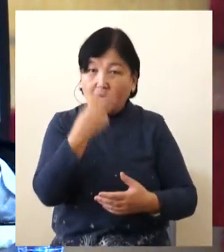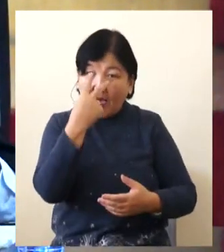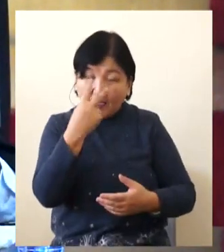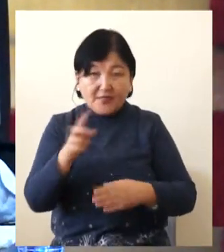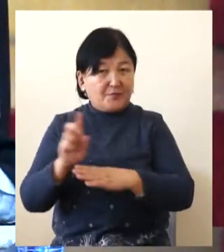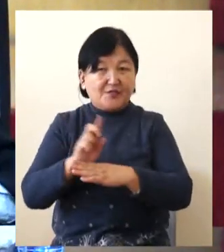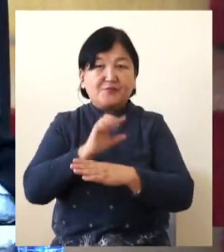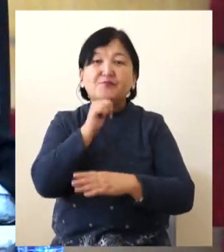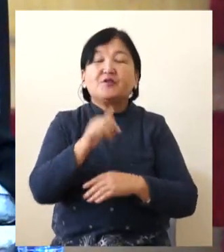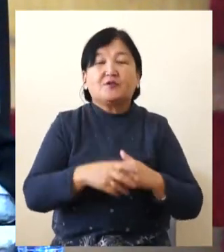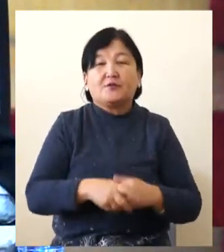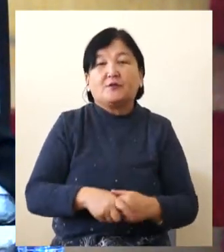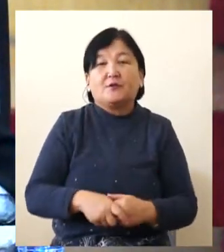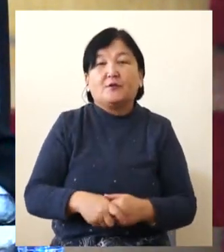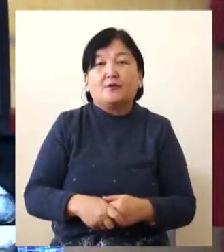харагддаг бизнес биш байхгүй.